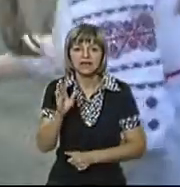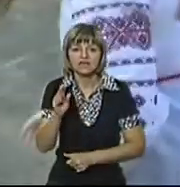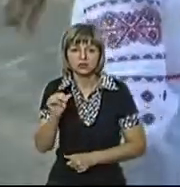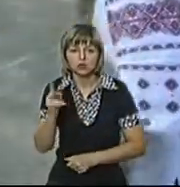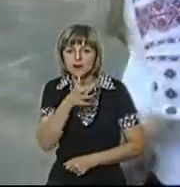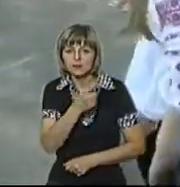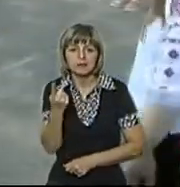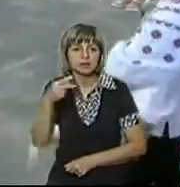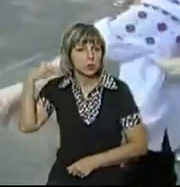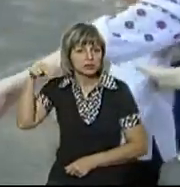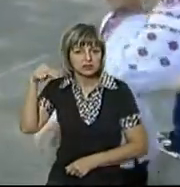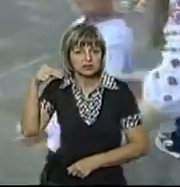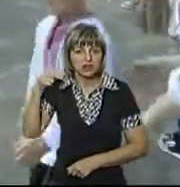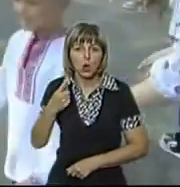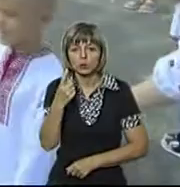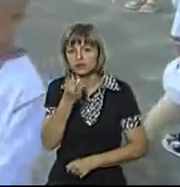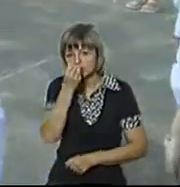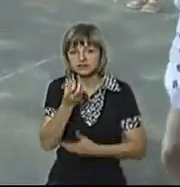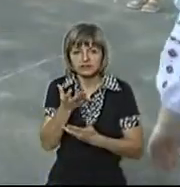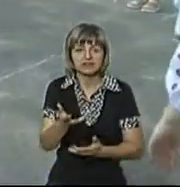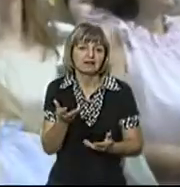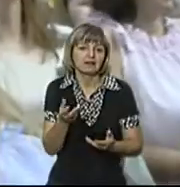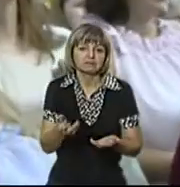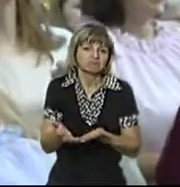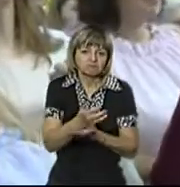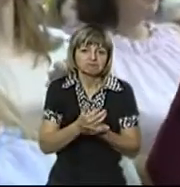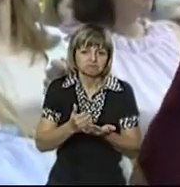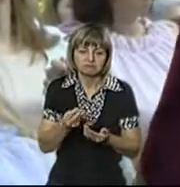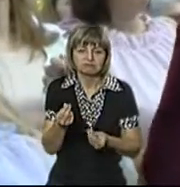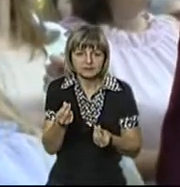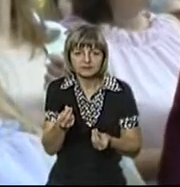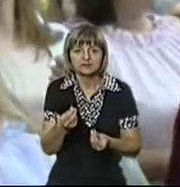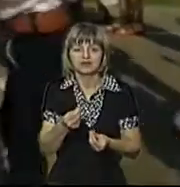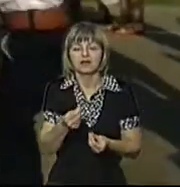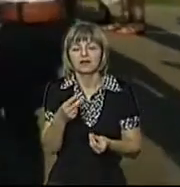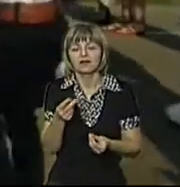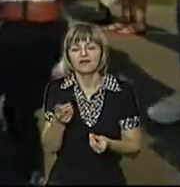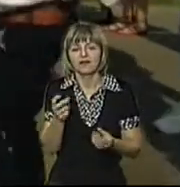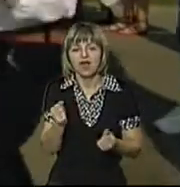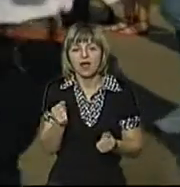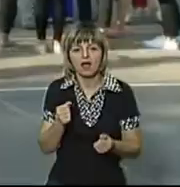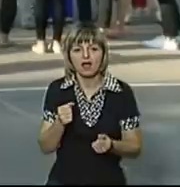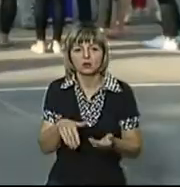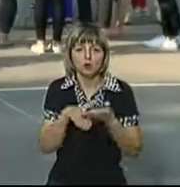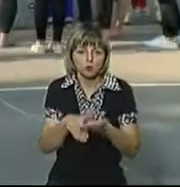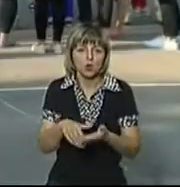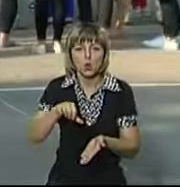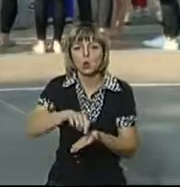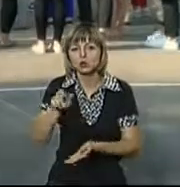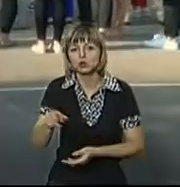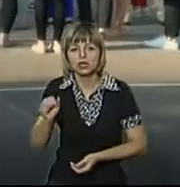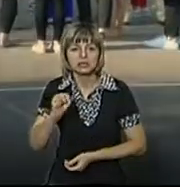під час першого дзвоника. Замість квітів діти й батьки збирають кошти на адресну допомогу учасникам бойових дій. Ми